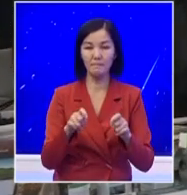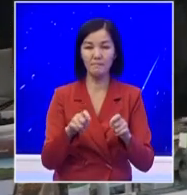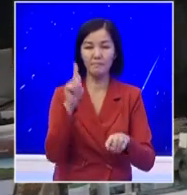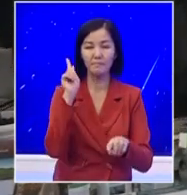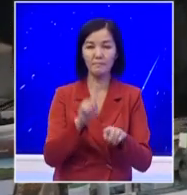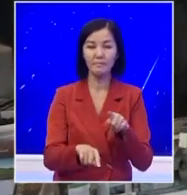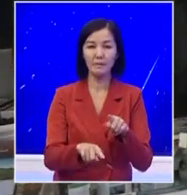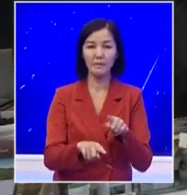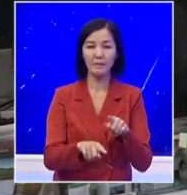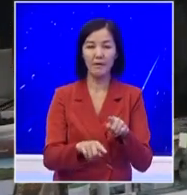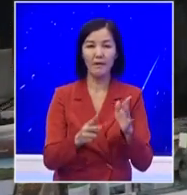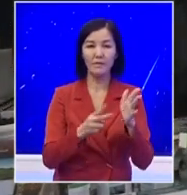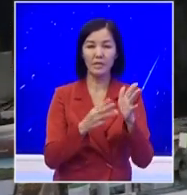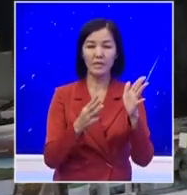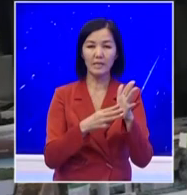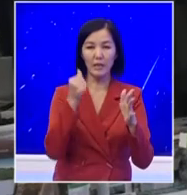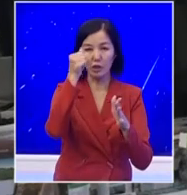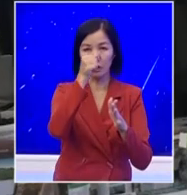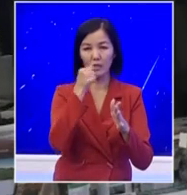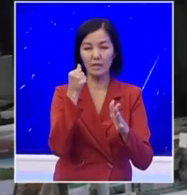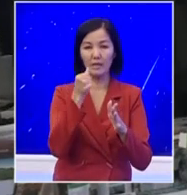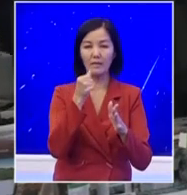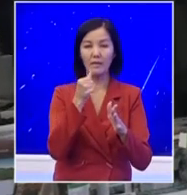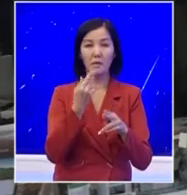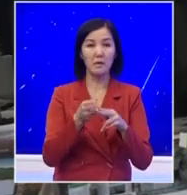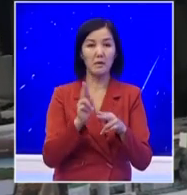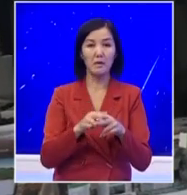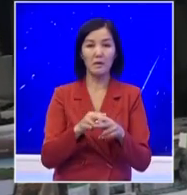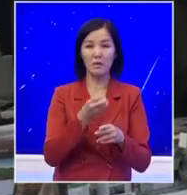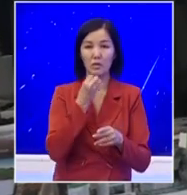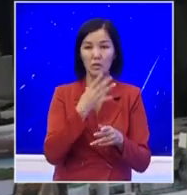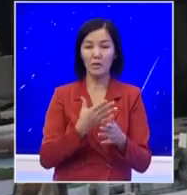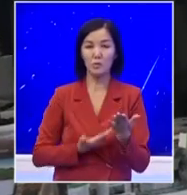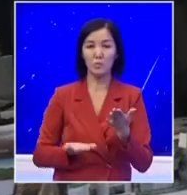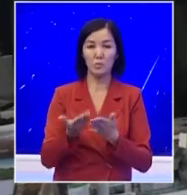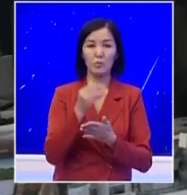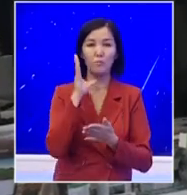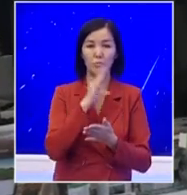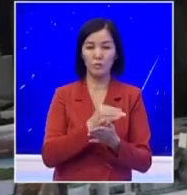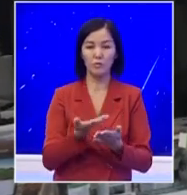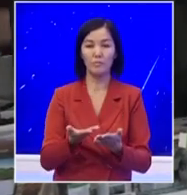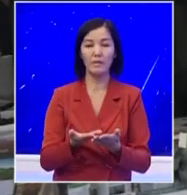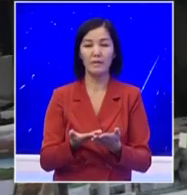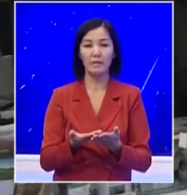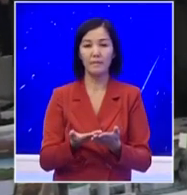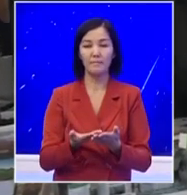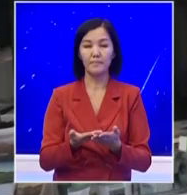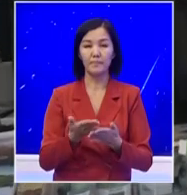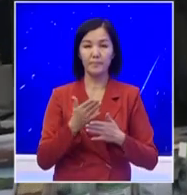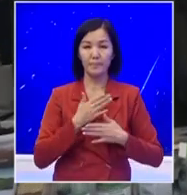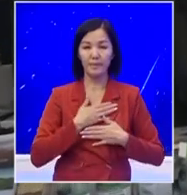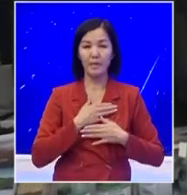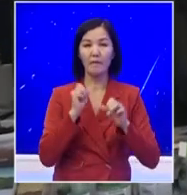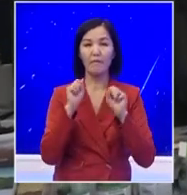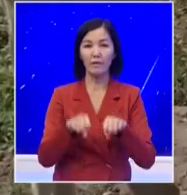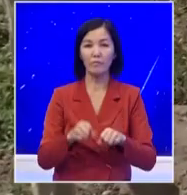бір 7-8 жылда біз деген бізден бай адам болмайды. Мысалы Қазақстанда. Бізде